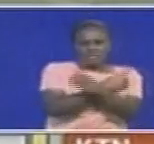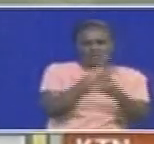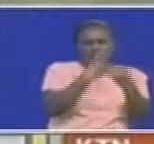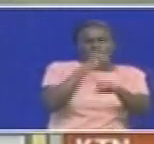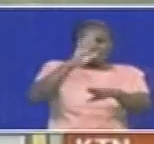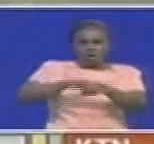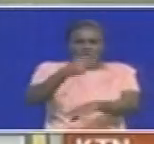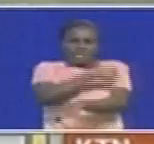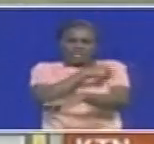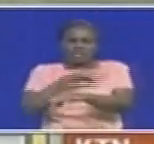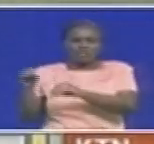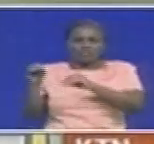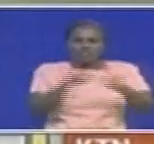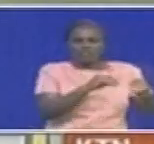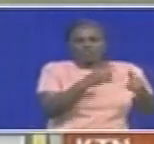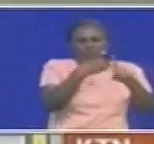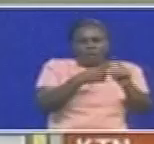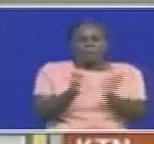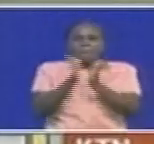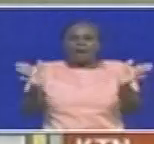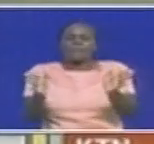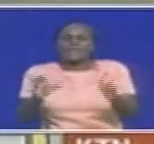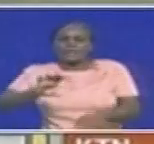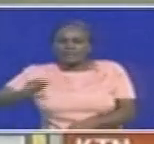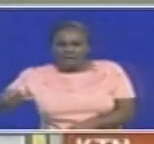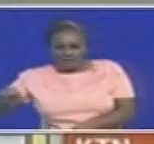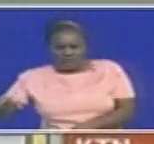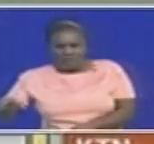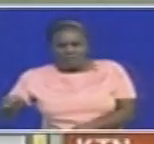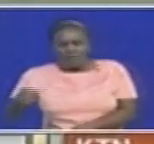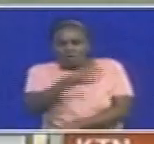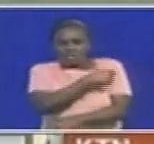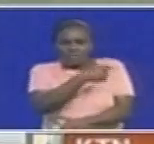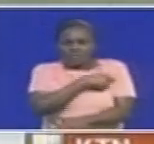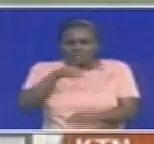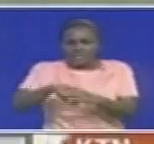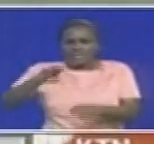kuhama kutoka hospitali za kaunti. Hamza Yusuf na maelezo zaidi.